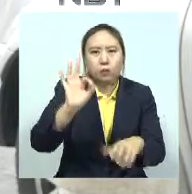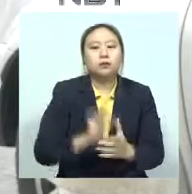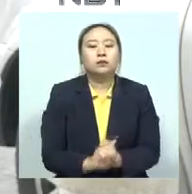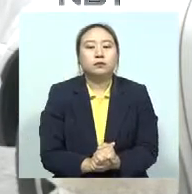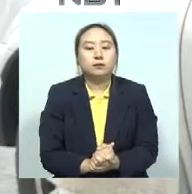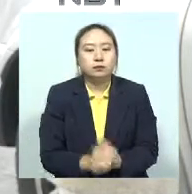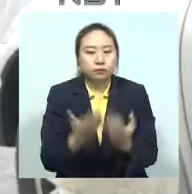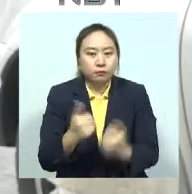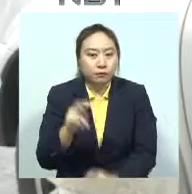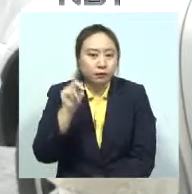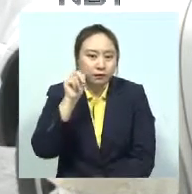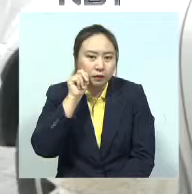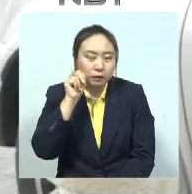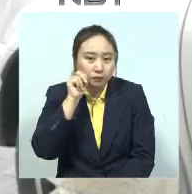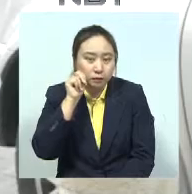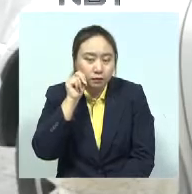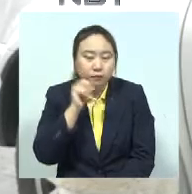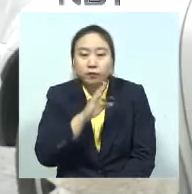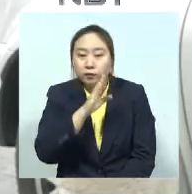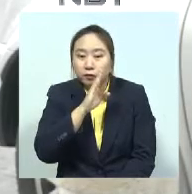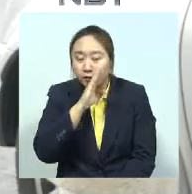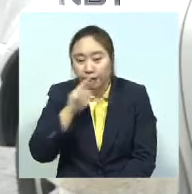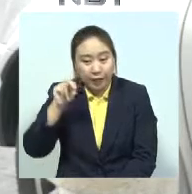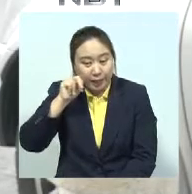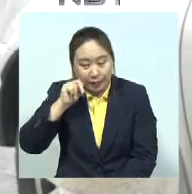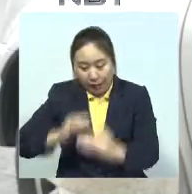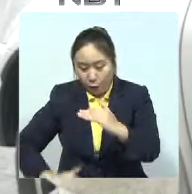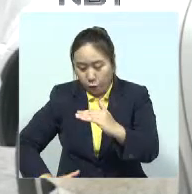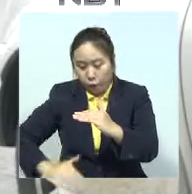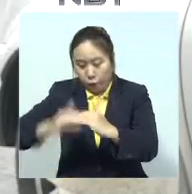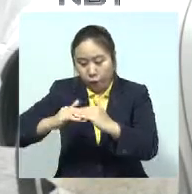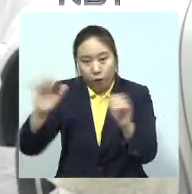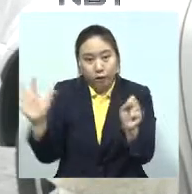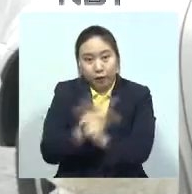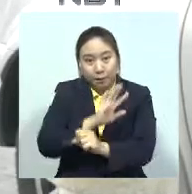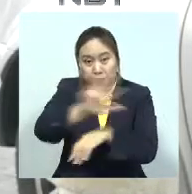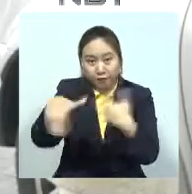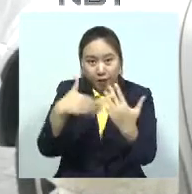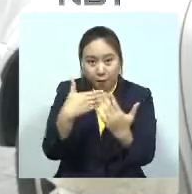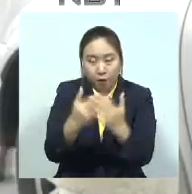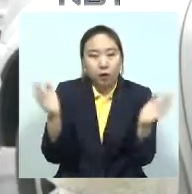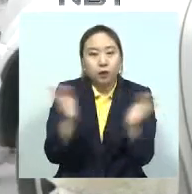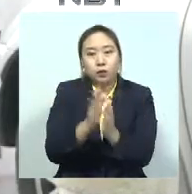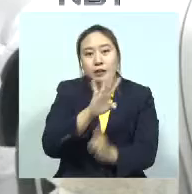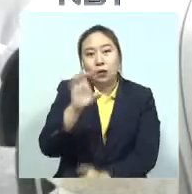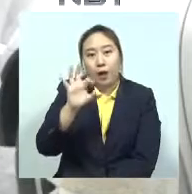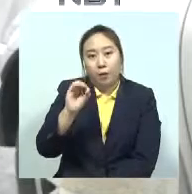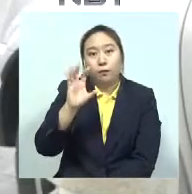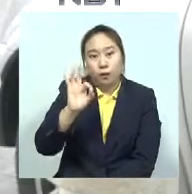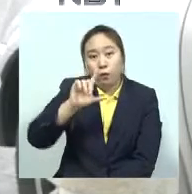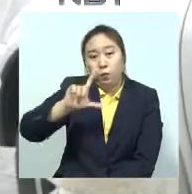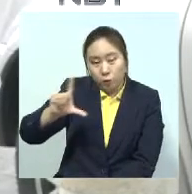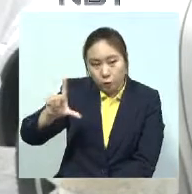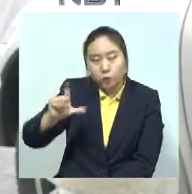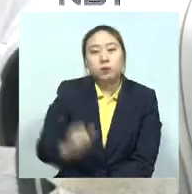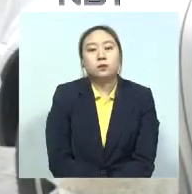ปริมาณน้ำอ่ะถ้าเต็มความจุอ่ะเรามีน้ำทั้งหมดรวมกันแล้วเนี่ย499ล้าน